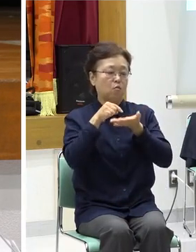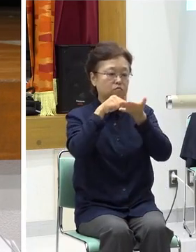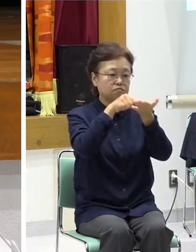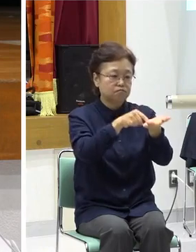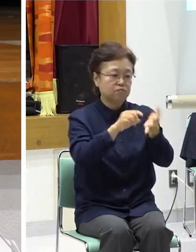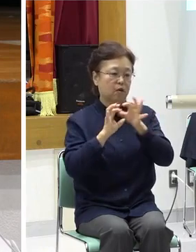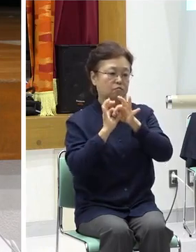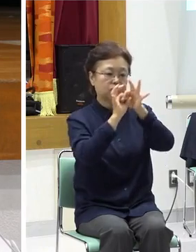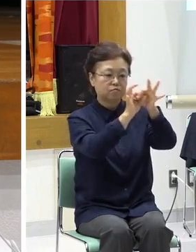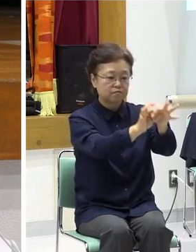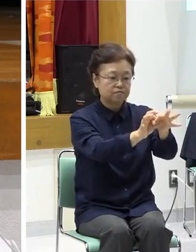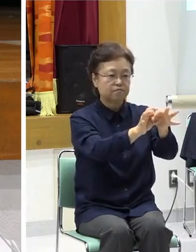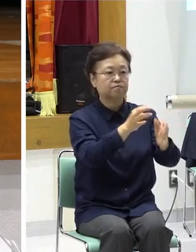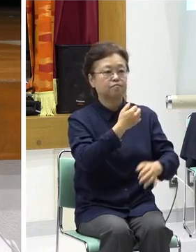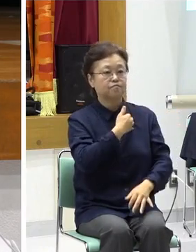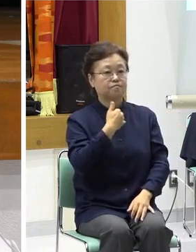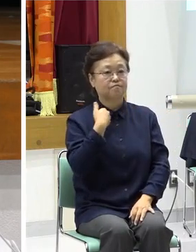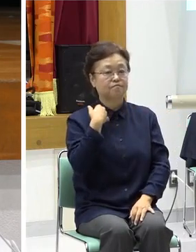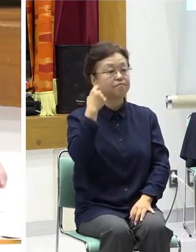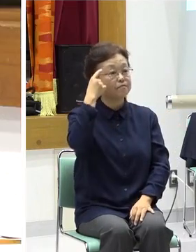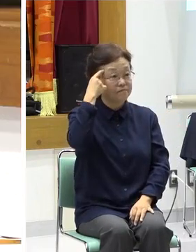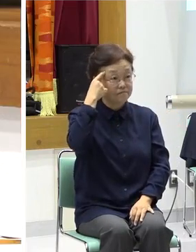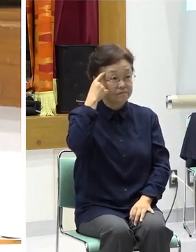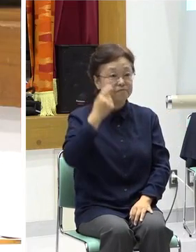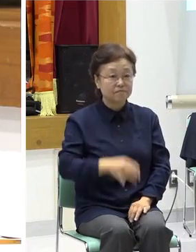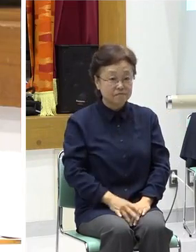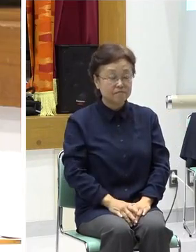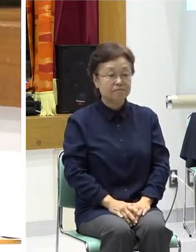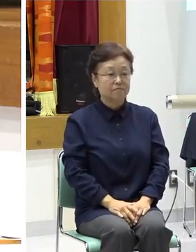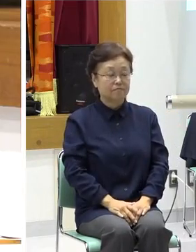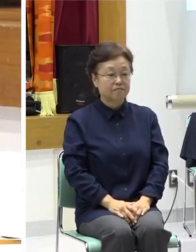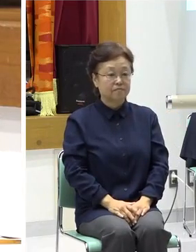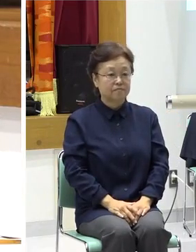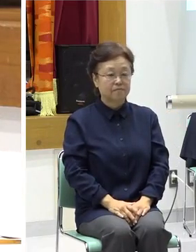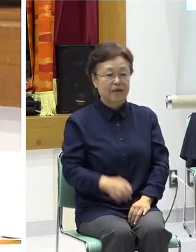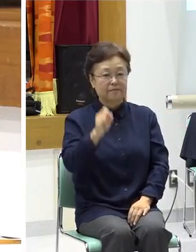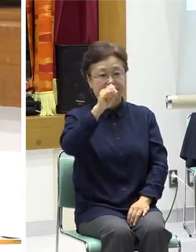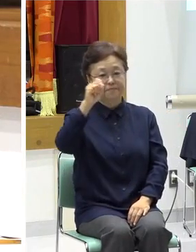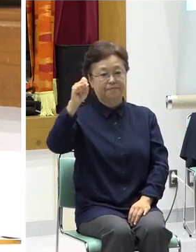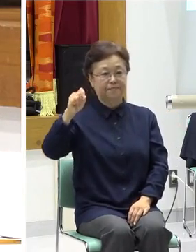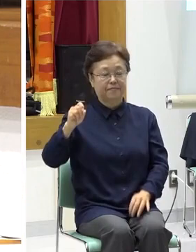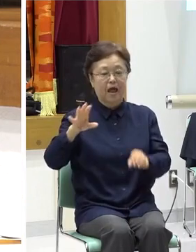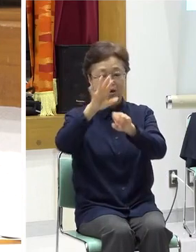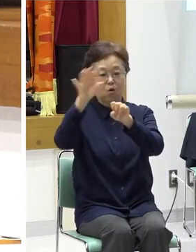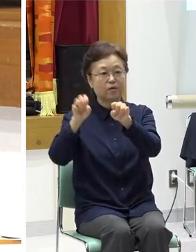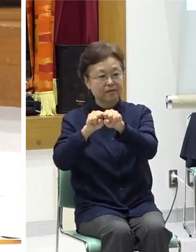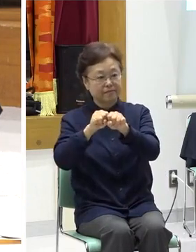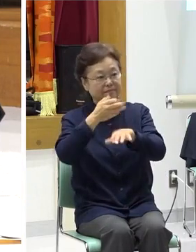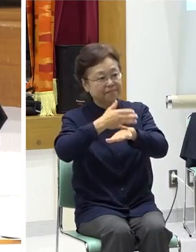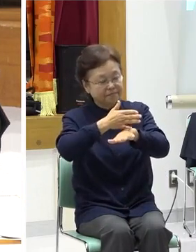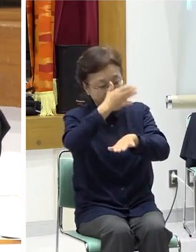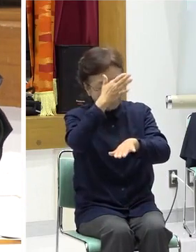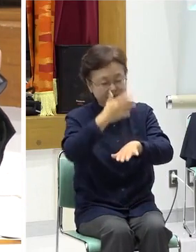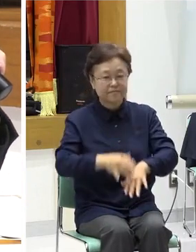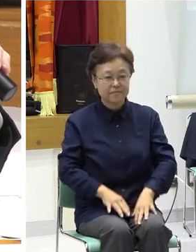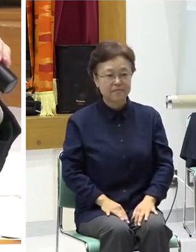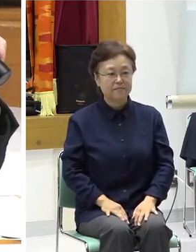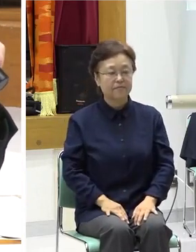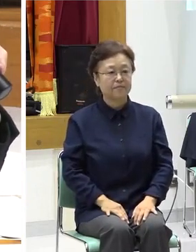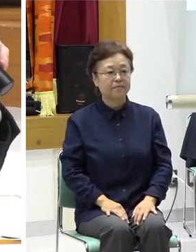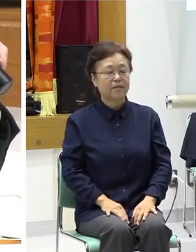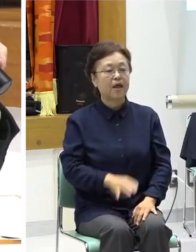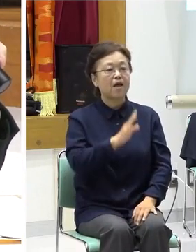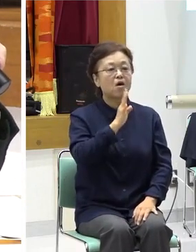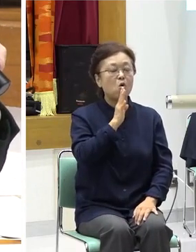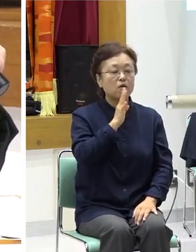ることができるんじゃないかと思います。 なるほど、ありがとうございます。 まあ、もともとその今回の工事